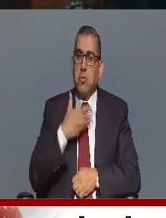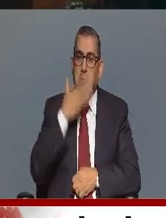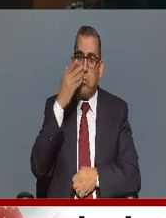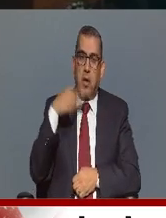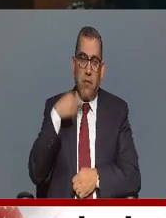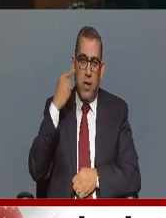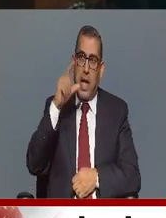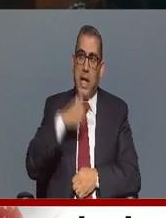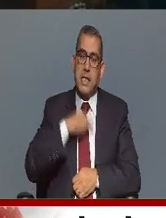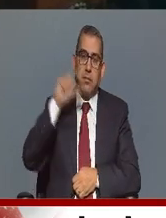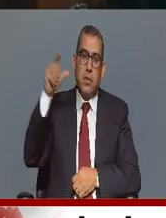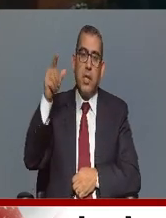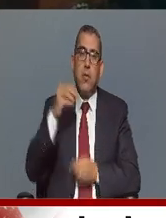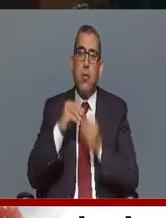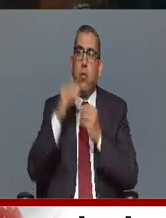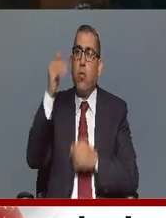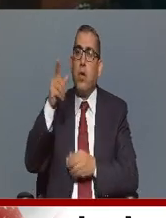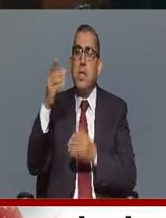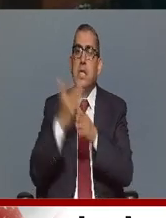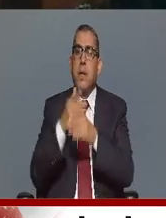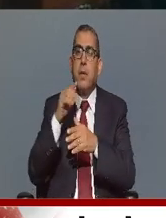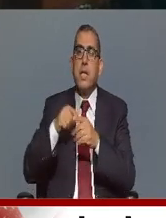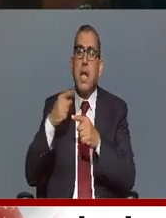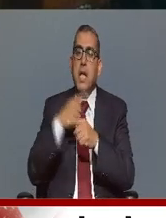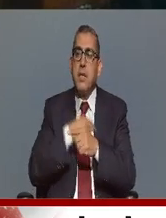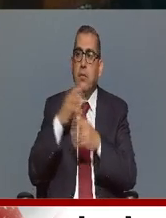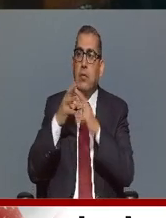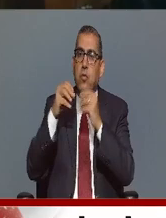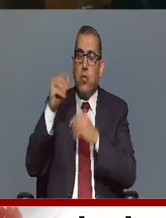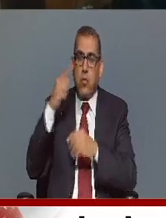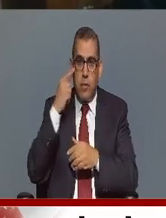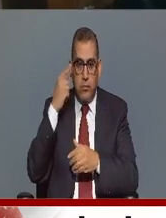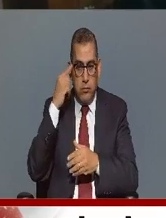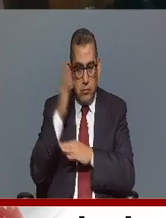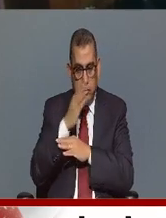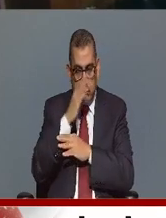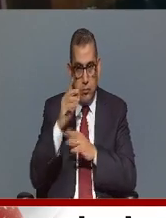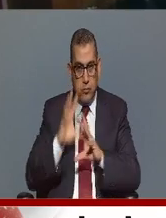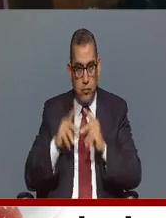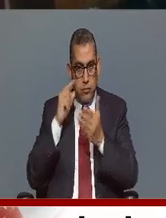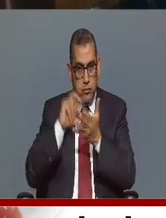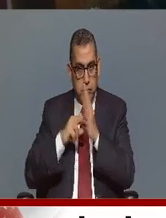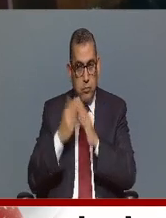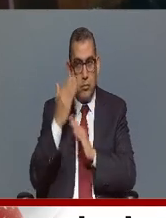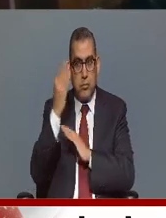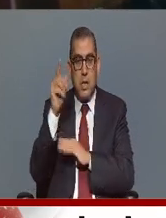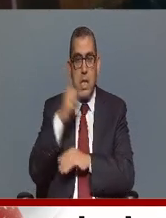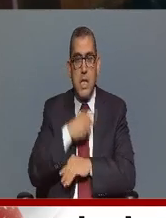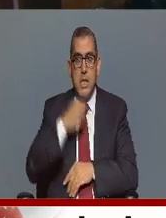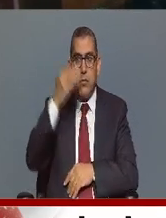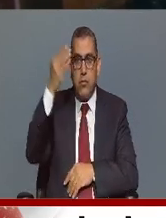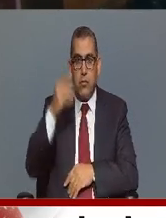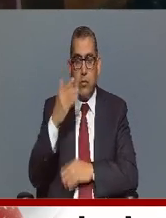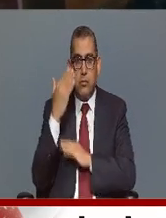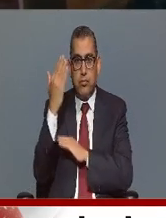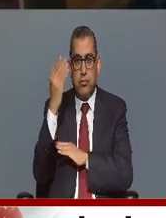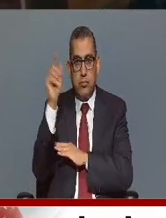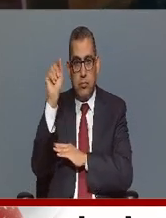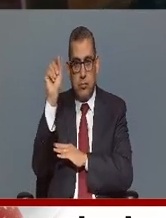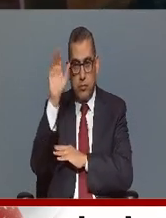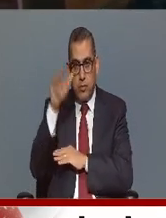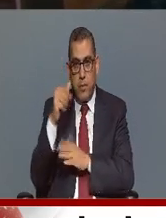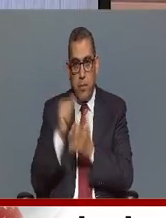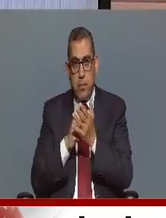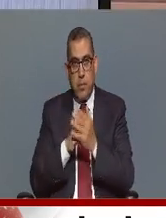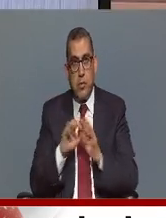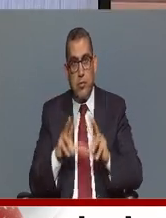المسميات دي جاية منين. فده مشروع قدمه جهاز التنسيق الحضاري، لوحات وتوثيق المباني